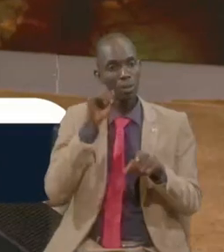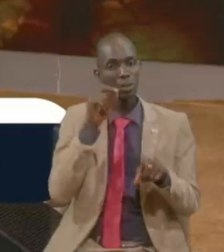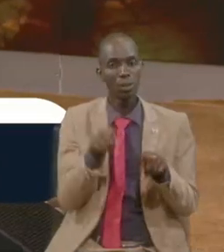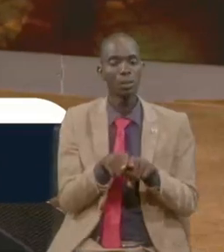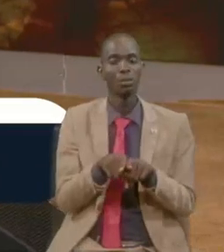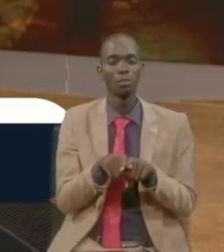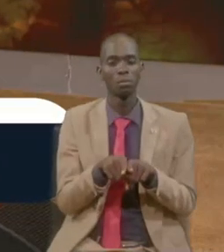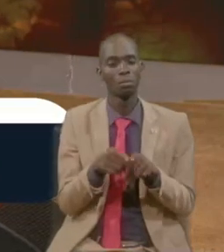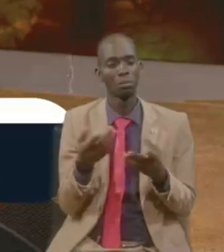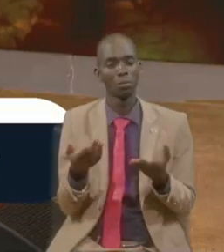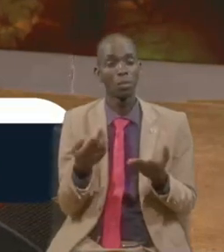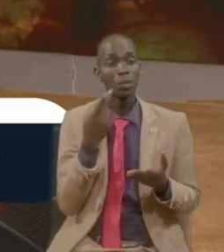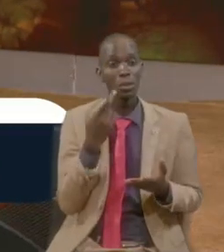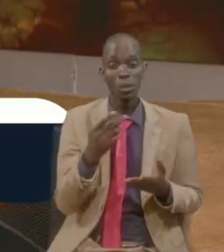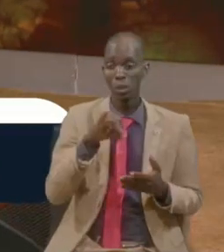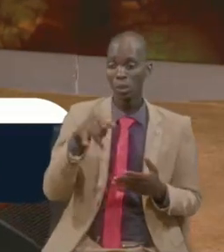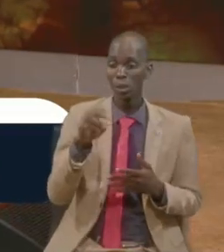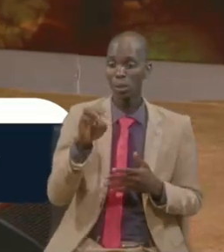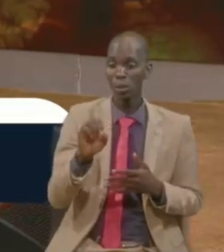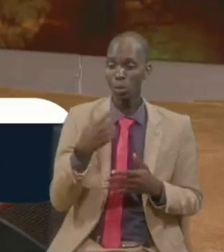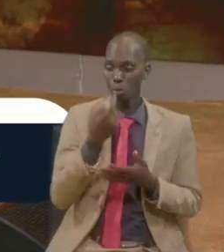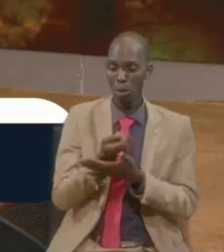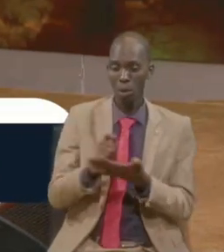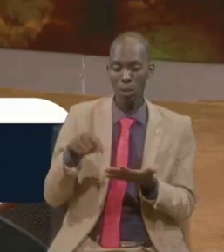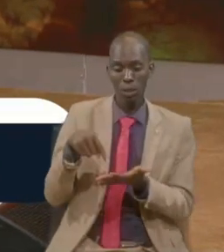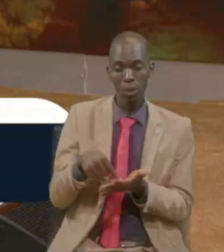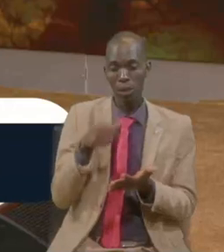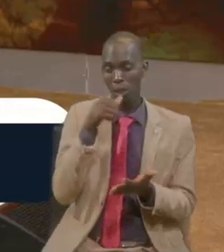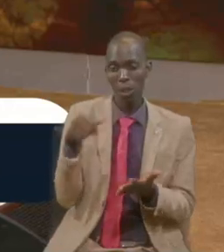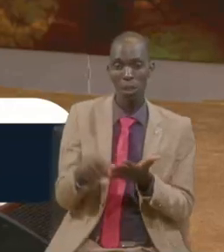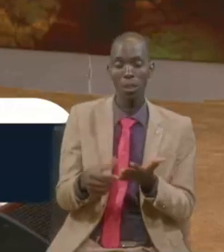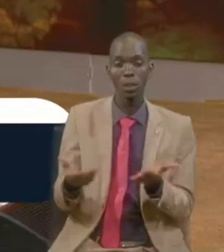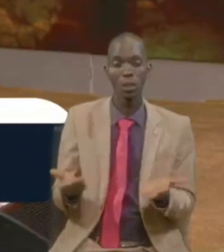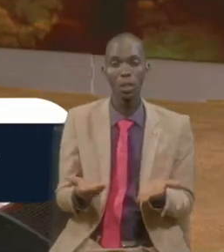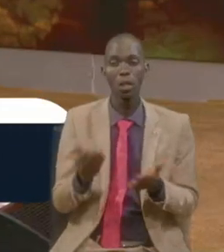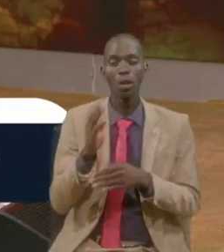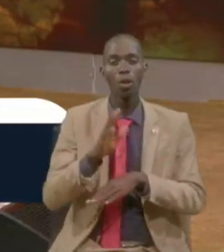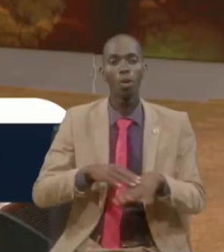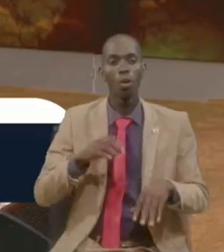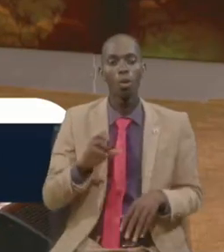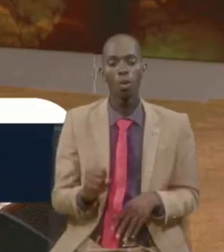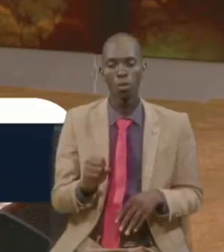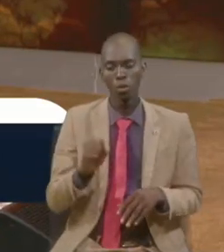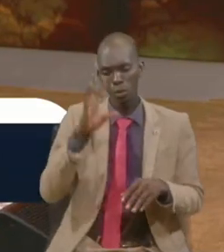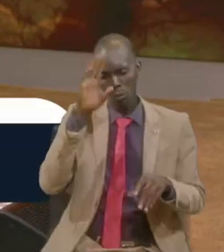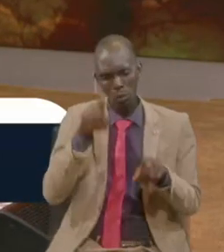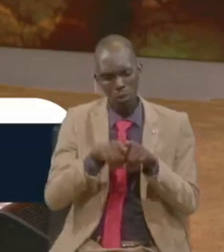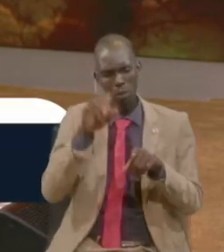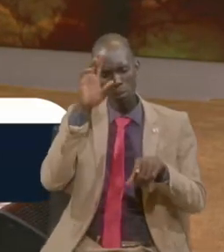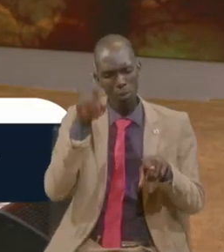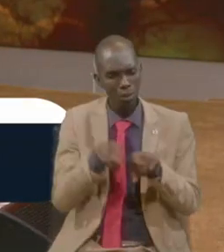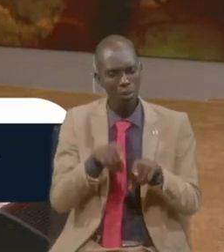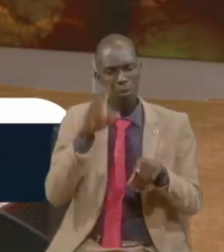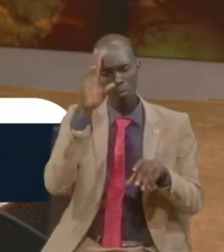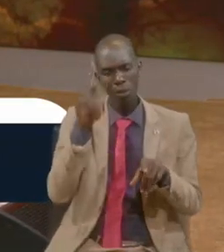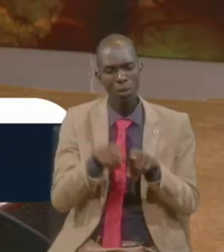Mes frères, au fait, Jean, Jacques, l'auteur de cette épître,